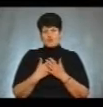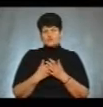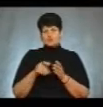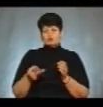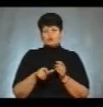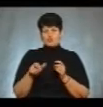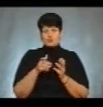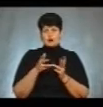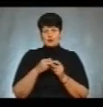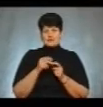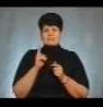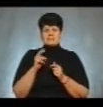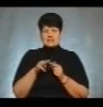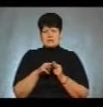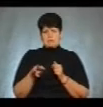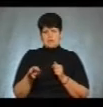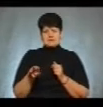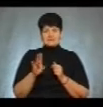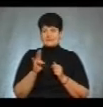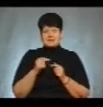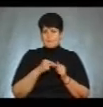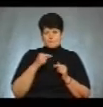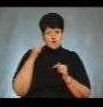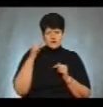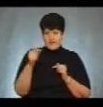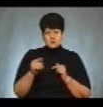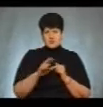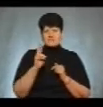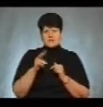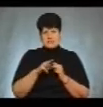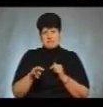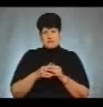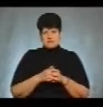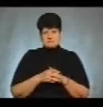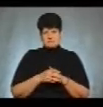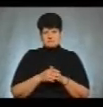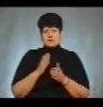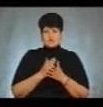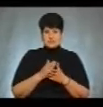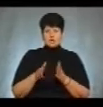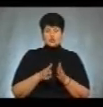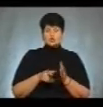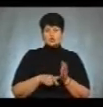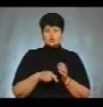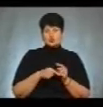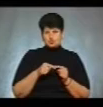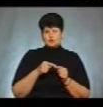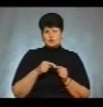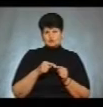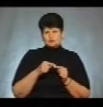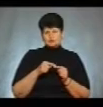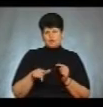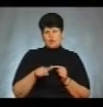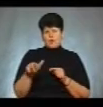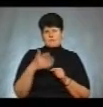дорога рахується на квадратні метри. Не на протяжність, а на квадратні метри. є дорога 5 метрів, значить, умовно, якщо кілометр